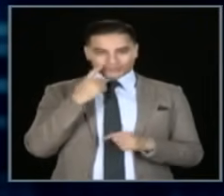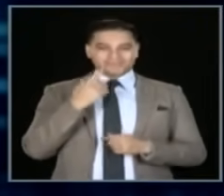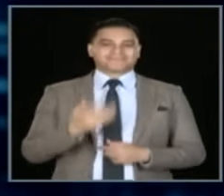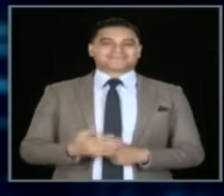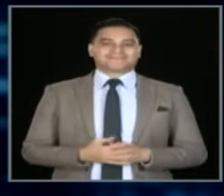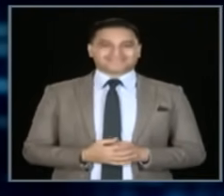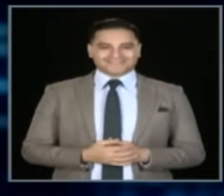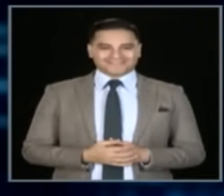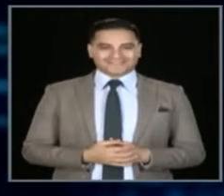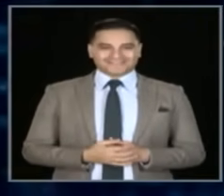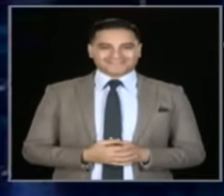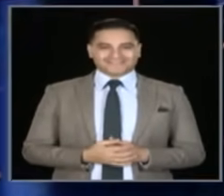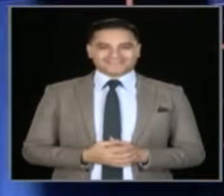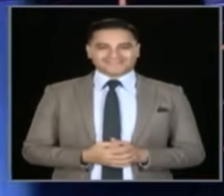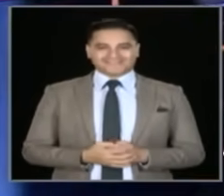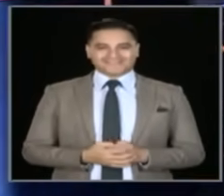الفنون.